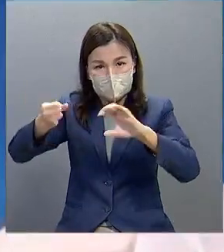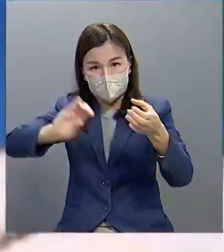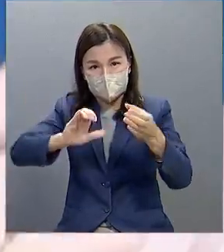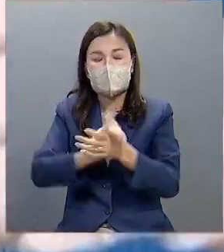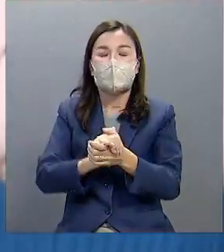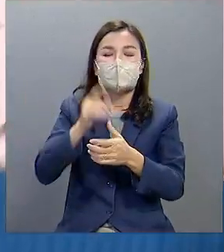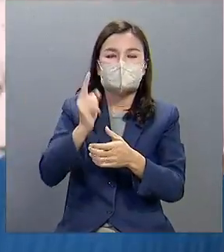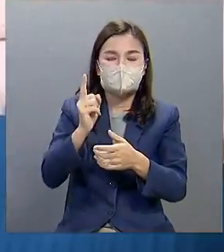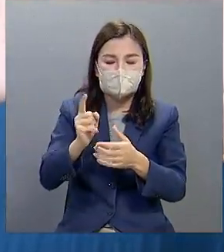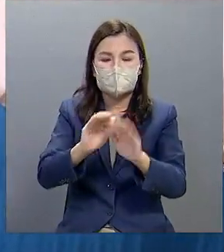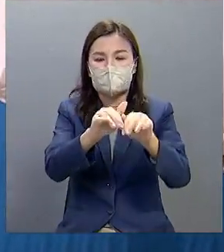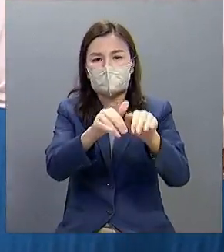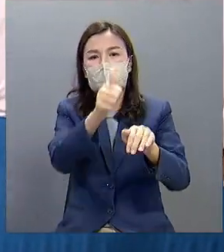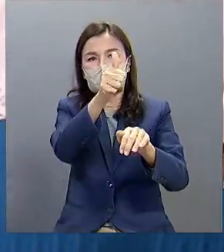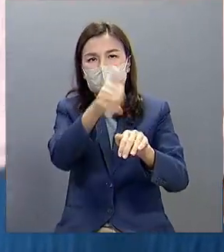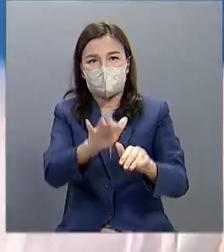ะ